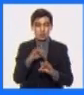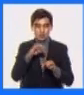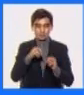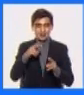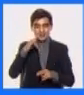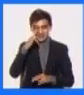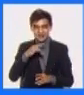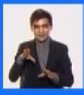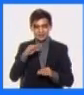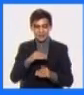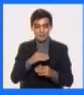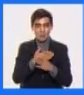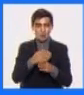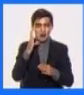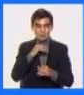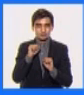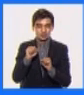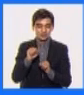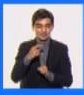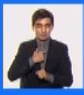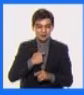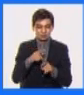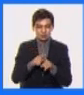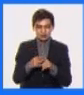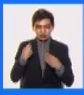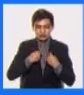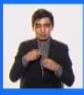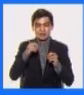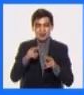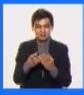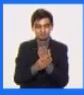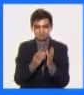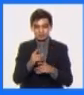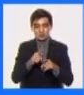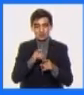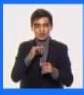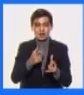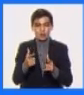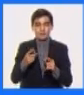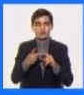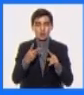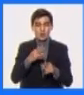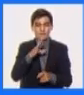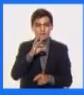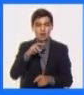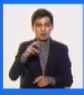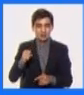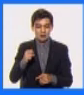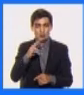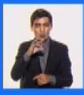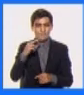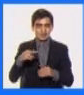Казахстана сможет обеспечить достаточную оснащенность средствами индивидуальной защиты и готовность к возможной второй волне